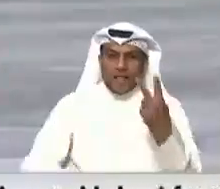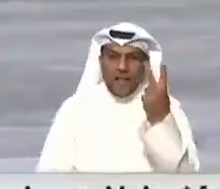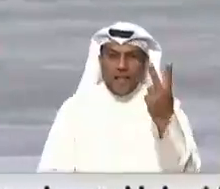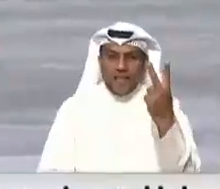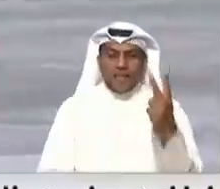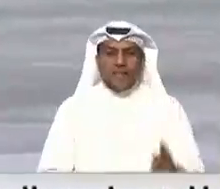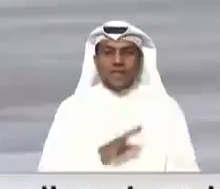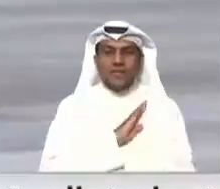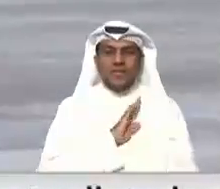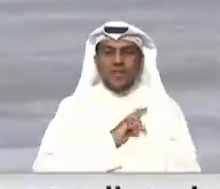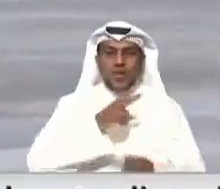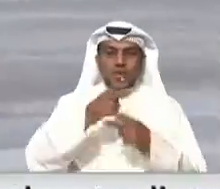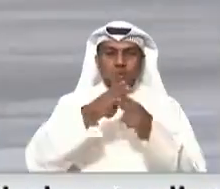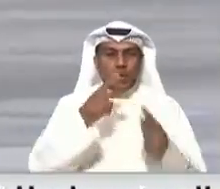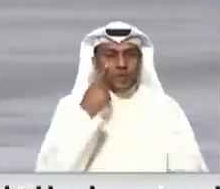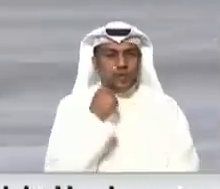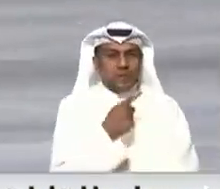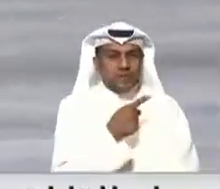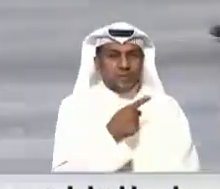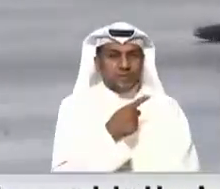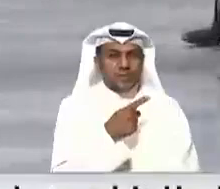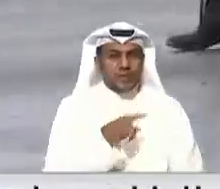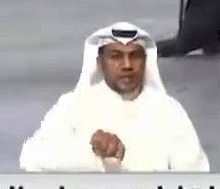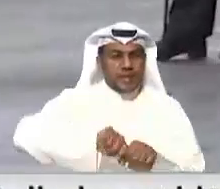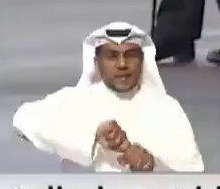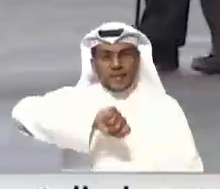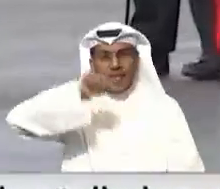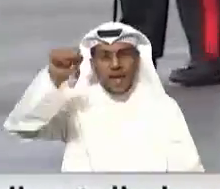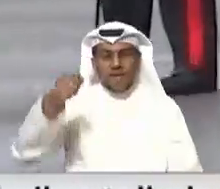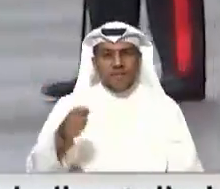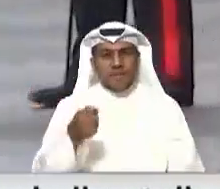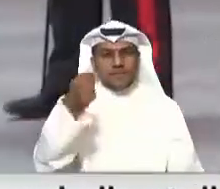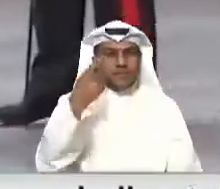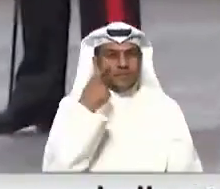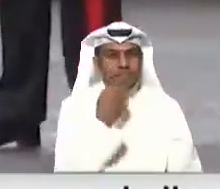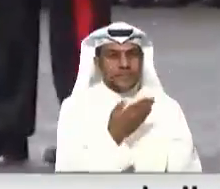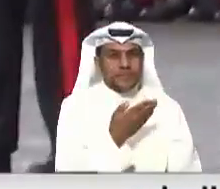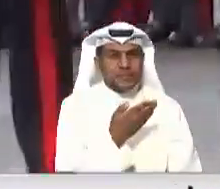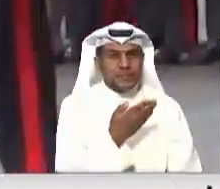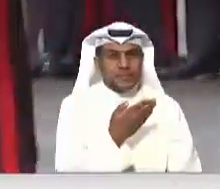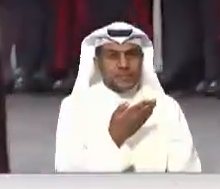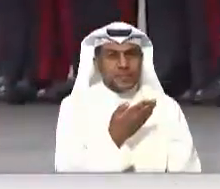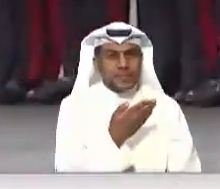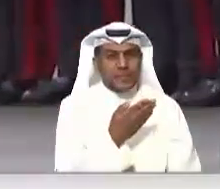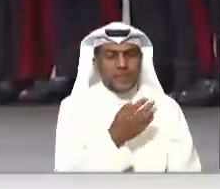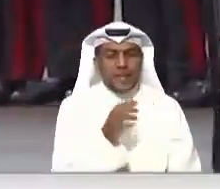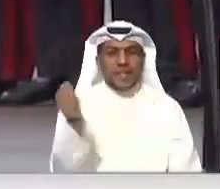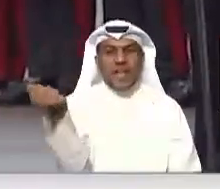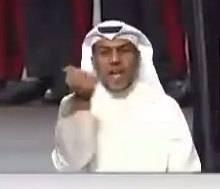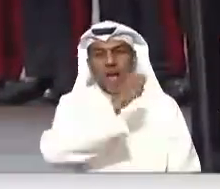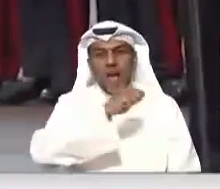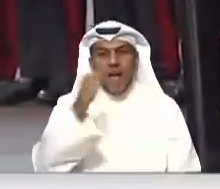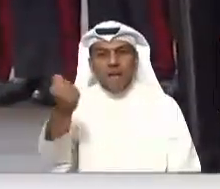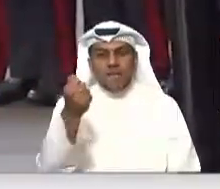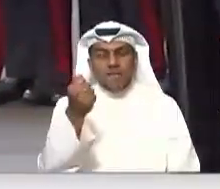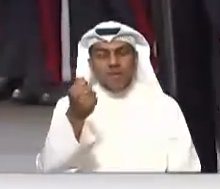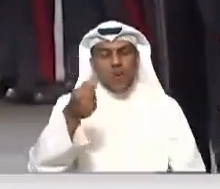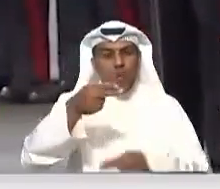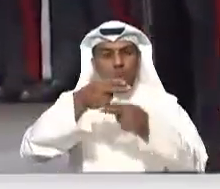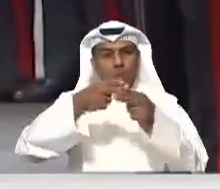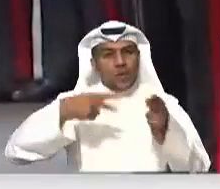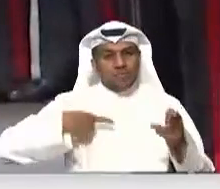الكويتي، حيث حرص الملك تشارلز الثالث على تقليد الضابط جابر سعد الصباح بالسيف الدولي المسجل باسم دولة